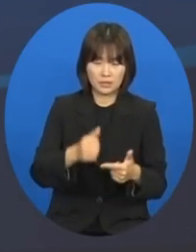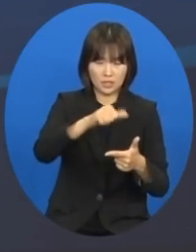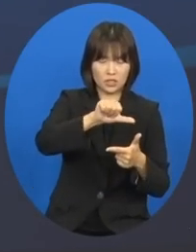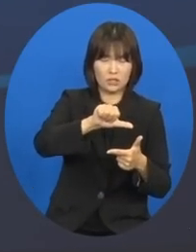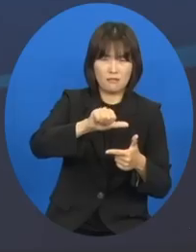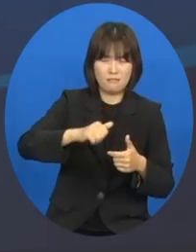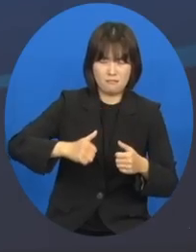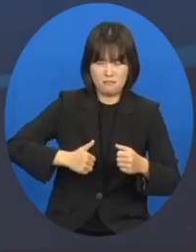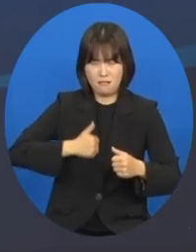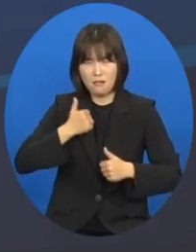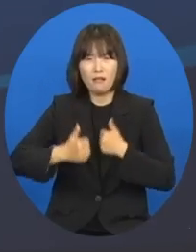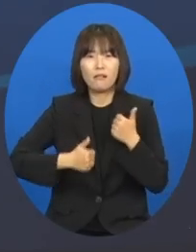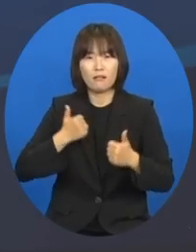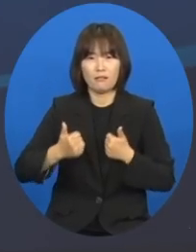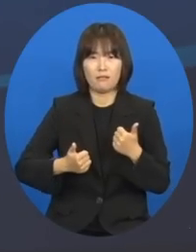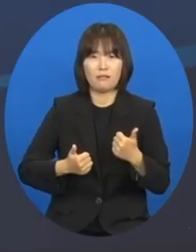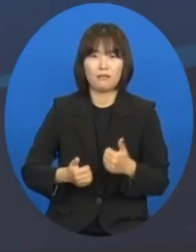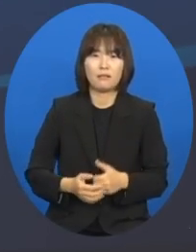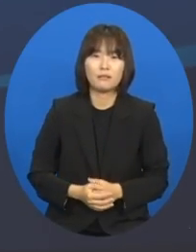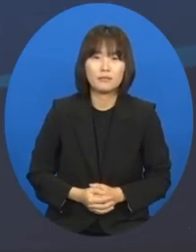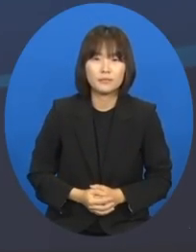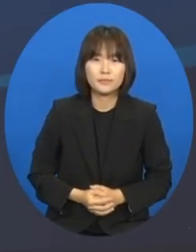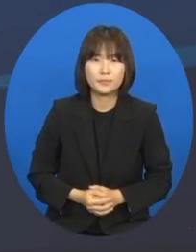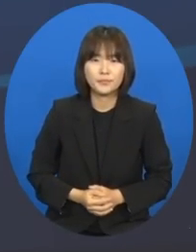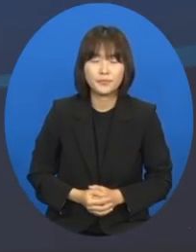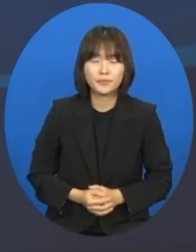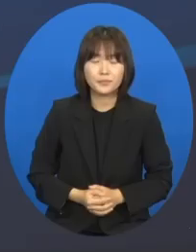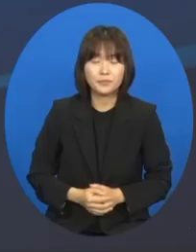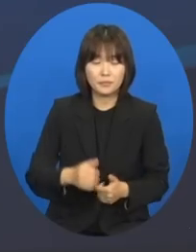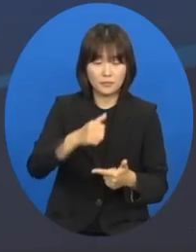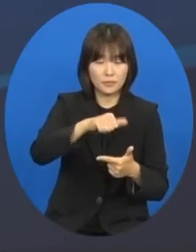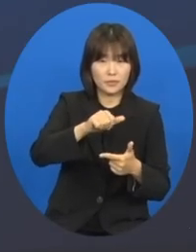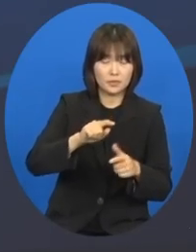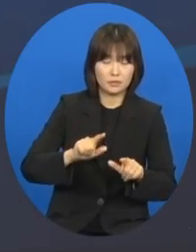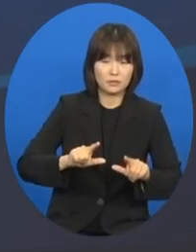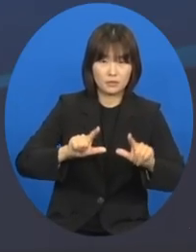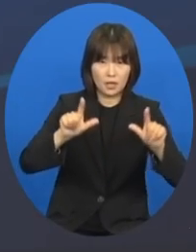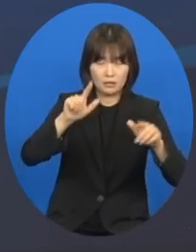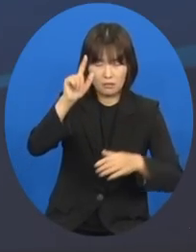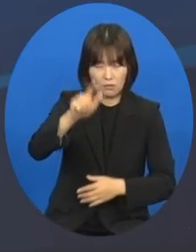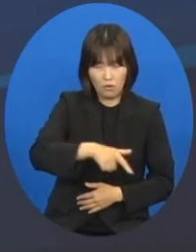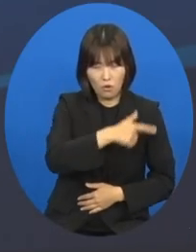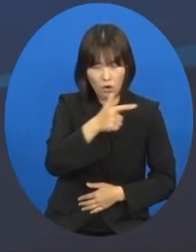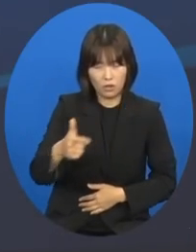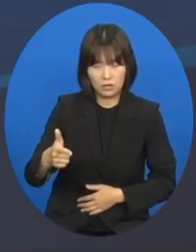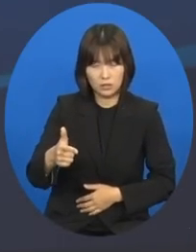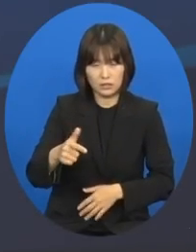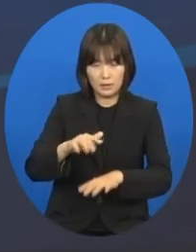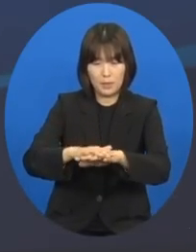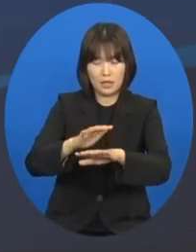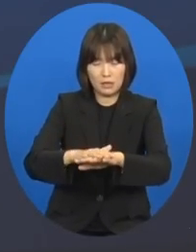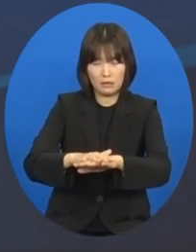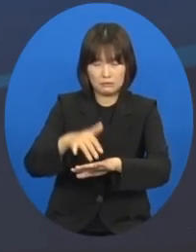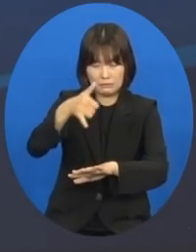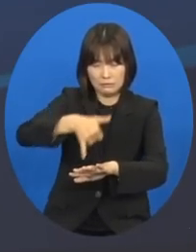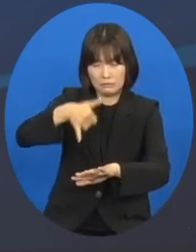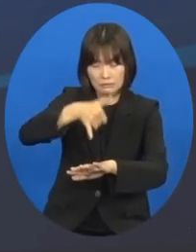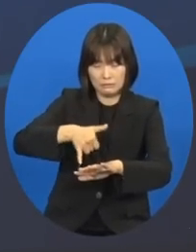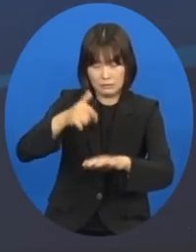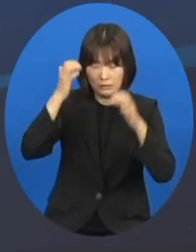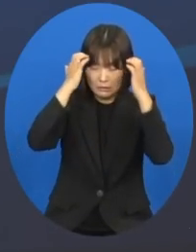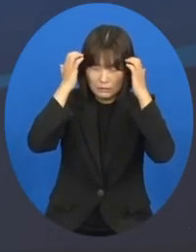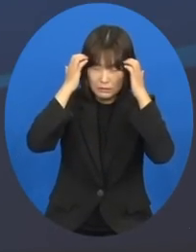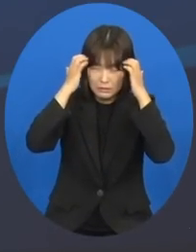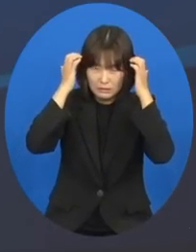폭발하게 됩니다 첫째가 그날도 종일 밭에서 고생 고생을 했어요 흙먼지를 다